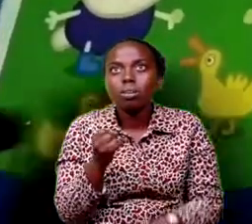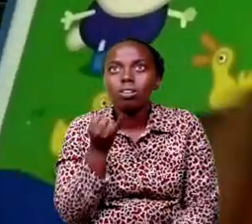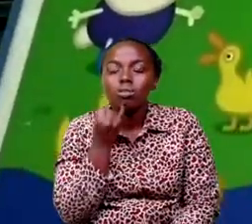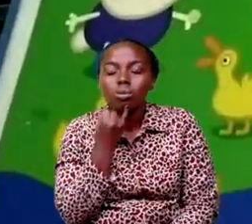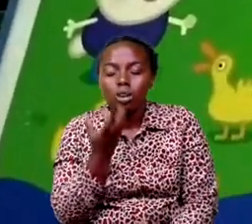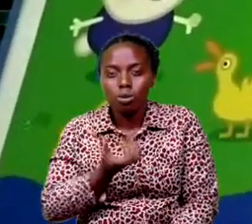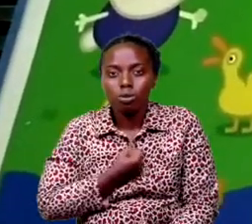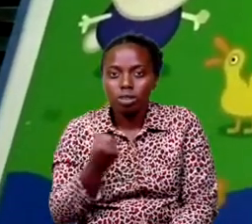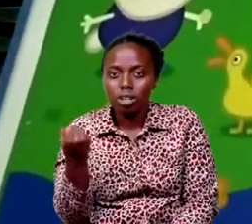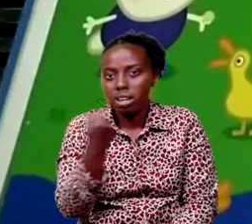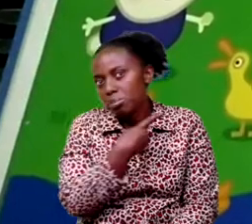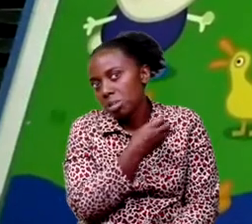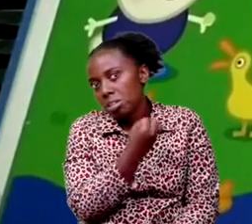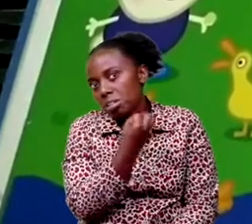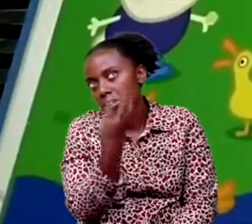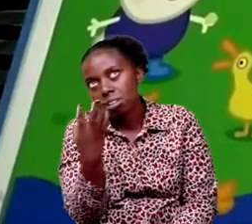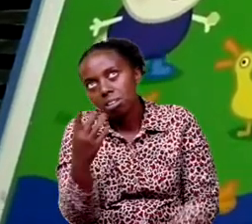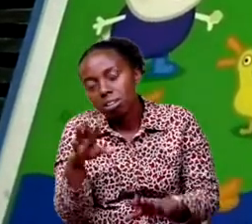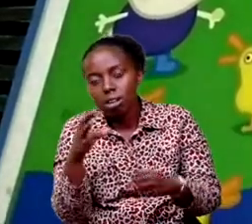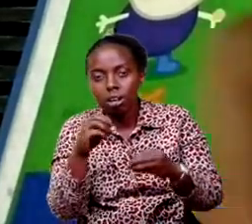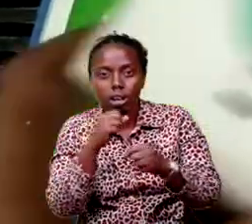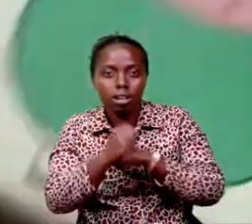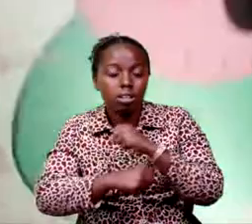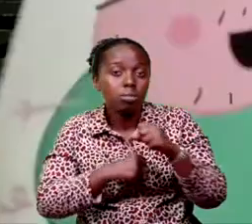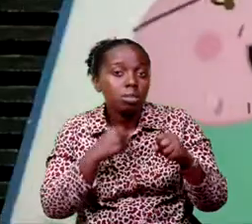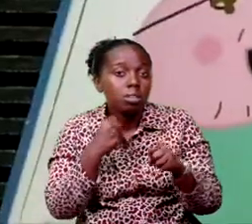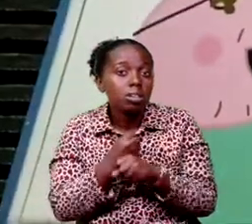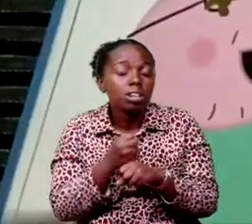umwana w'amezi, yaba ari umwana w'imyaka,